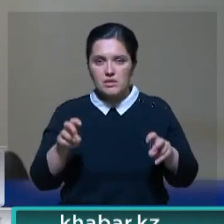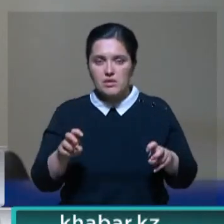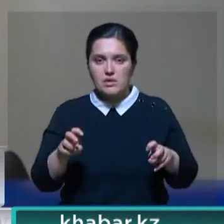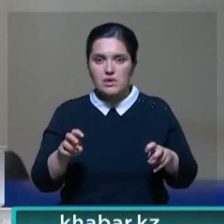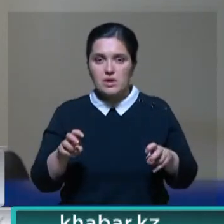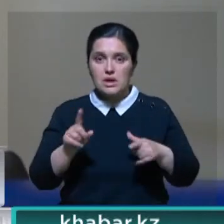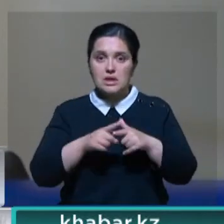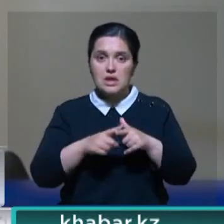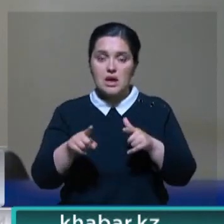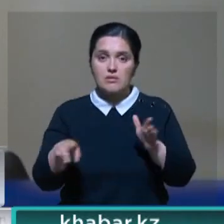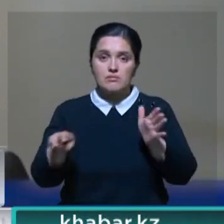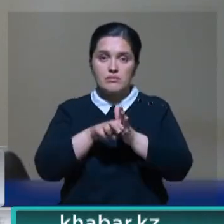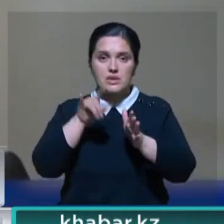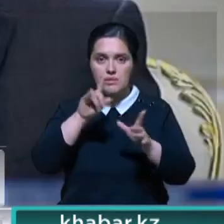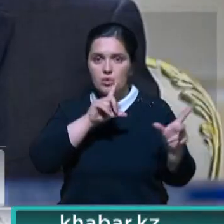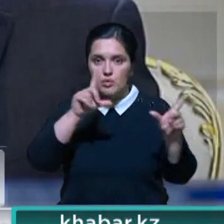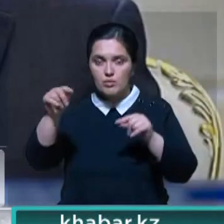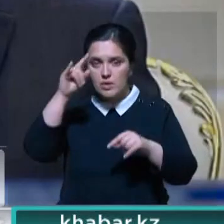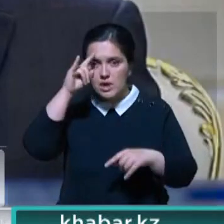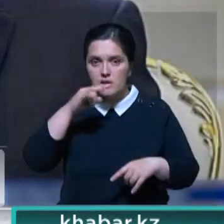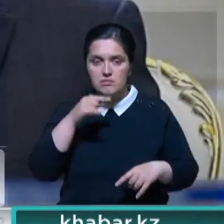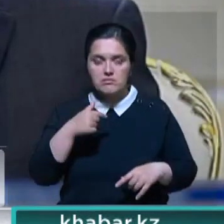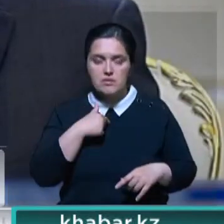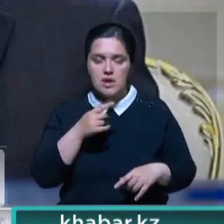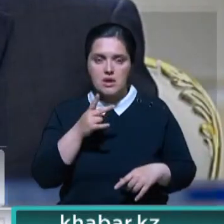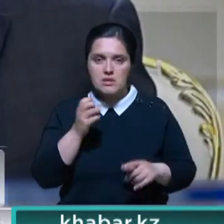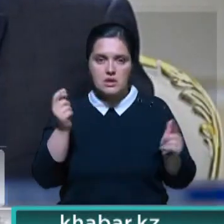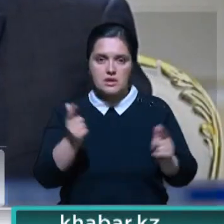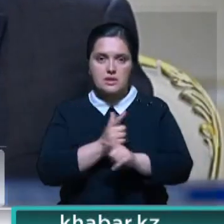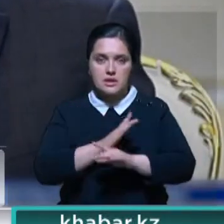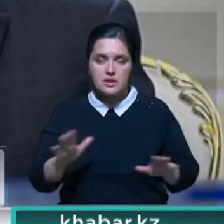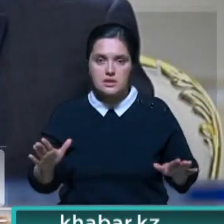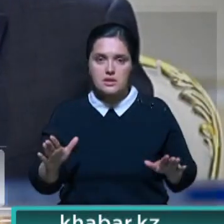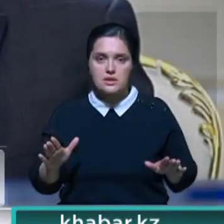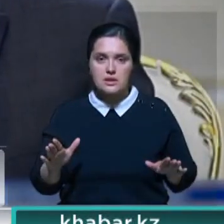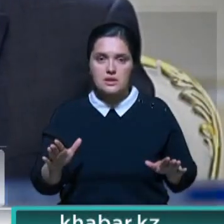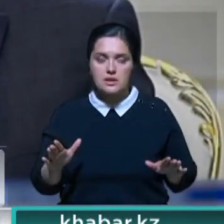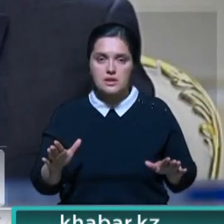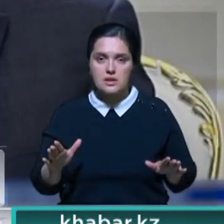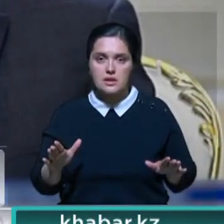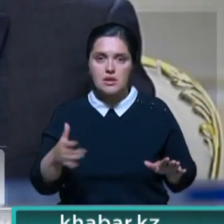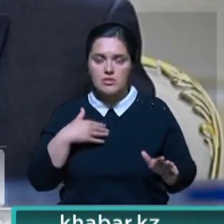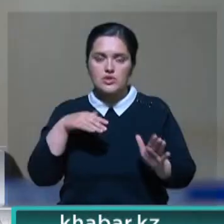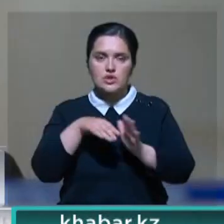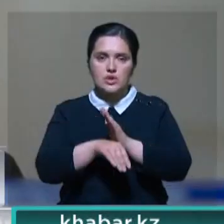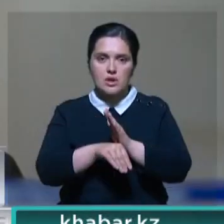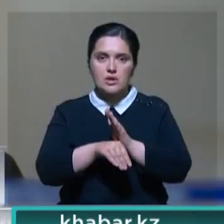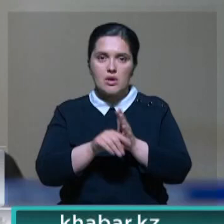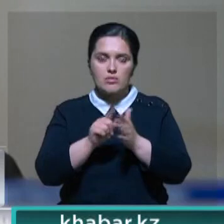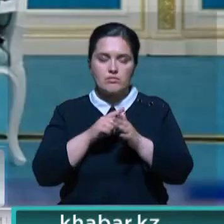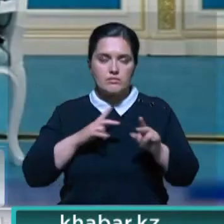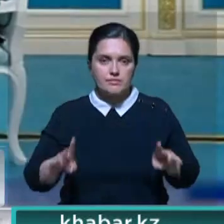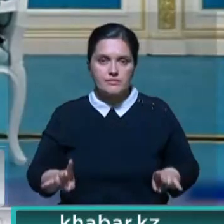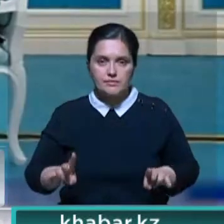или в вертолет, или в самолет и покинуть Казахстан. Я этого, естественно, ни в коем случае не планировал и считал, что я должен находиться здесь до